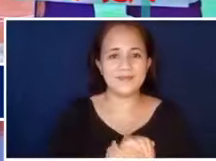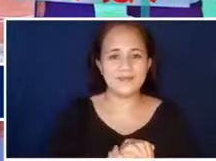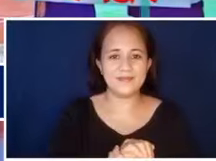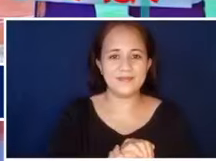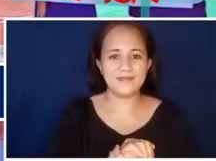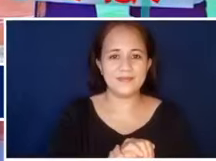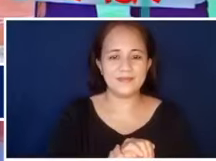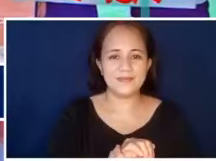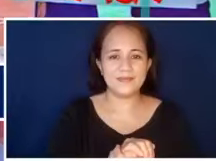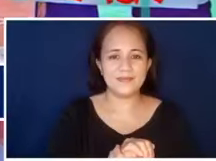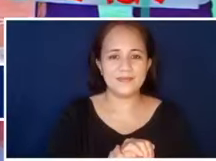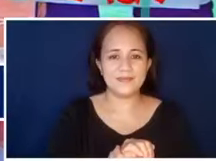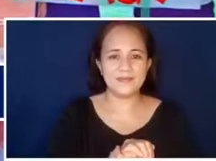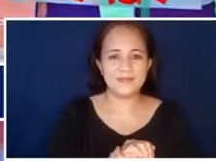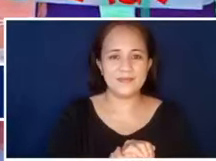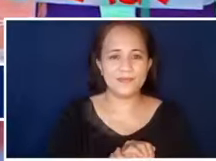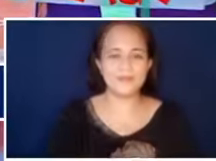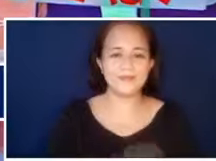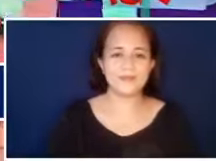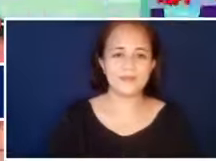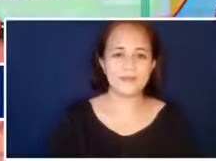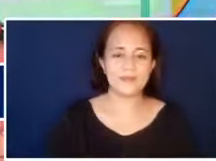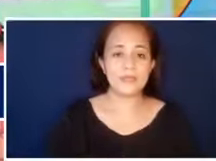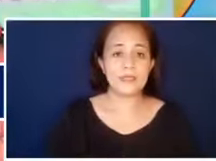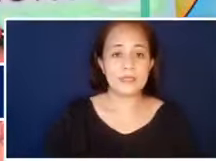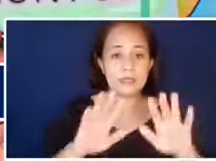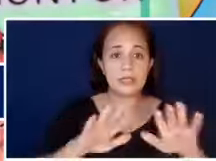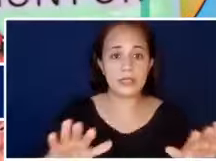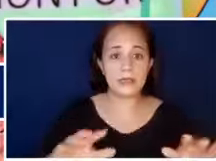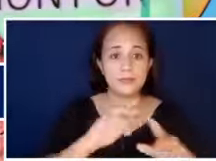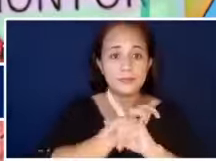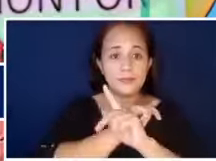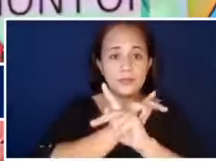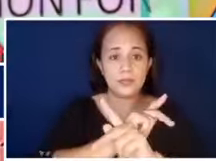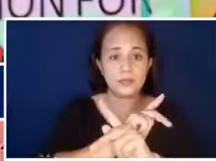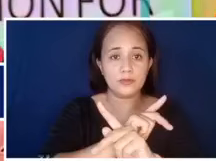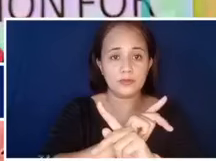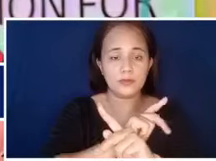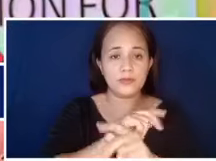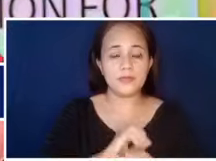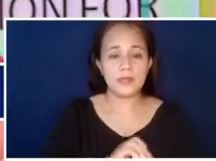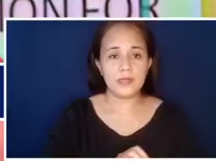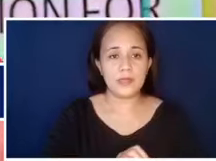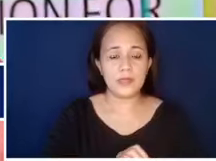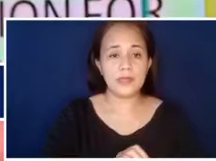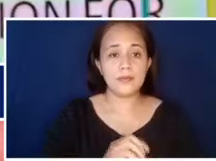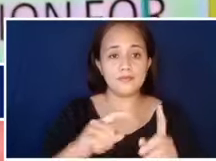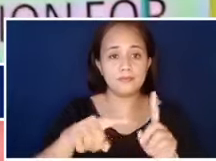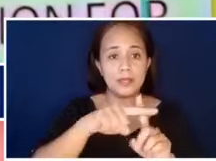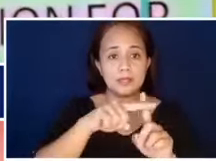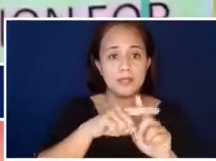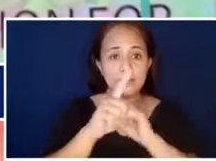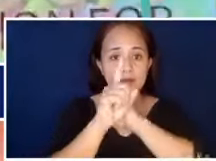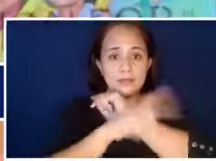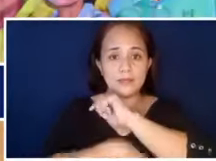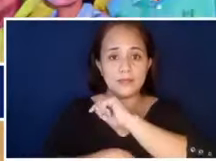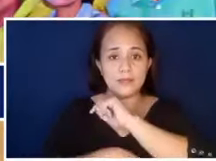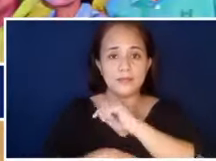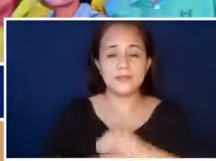system and lifelong learning. Pagbibigay proteksyon sa mga bata at positibong